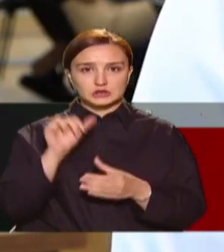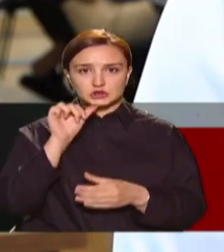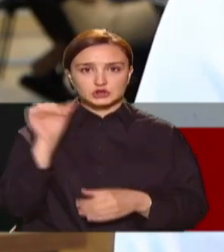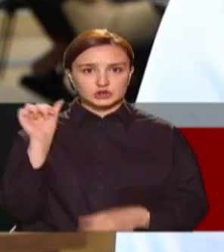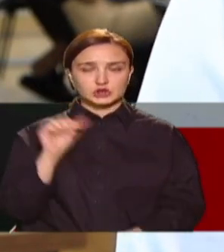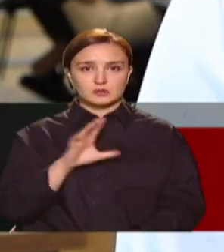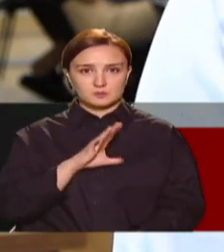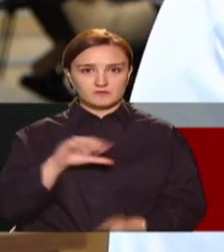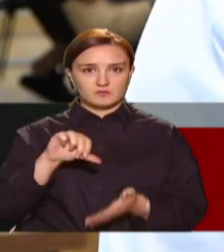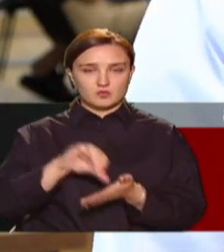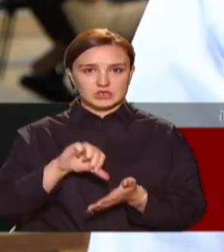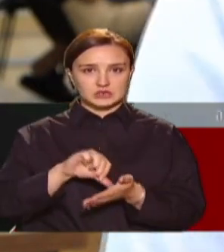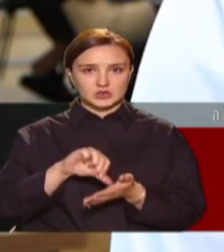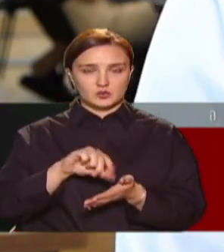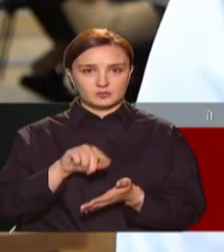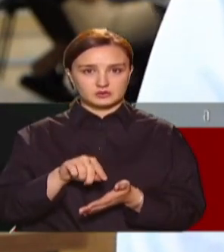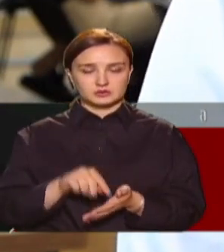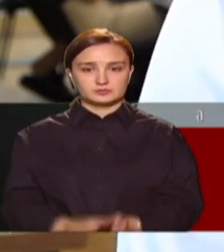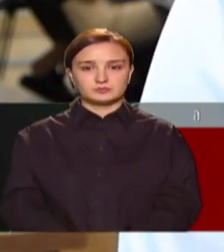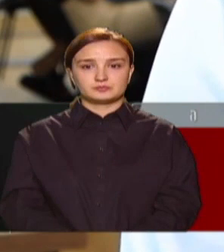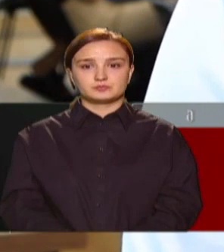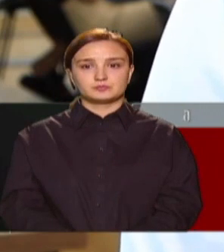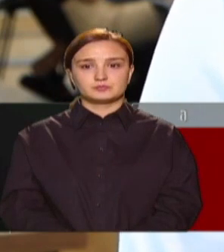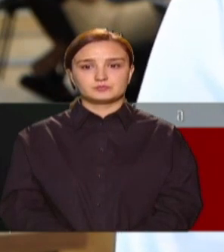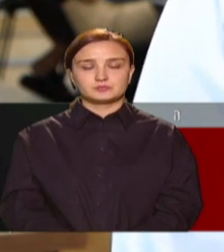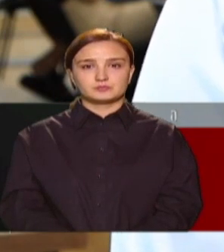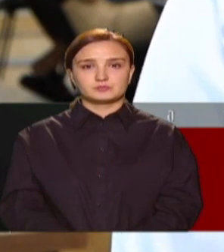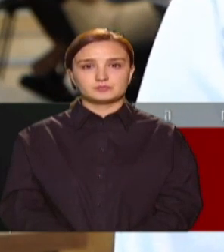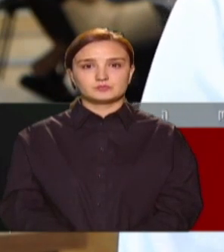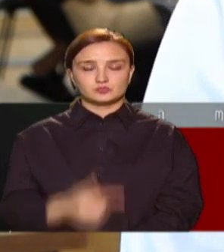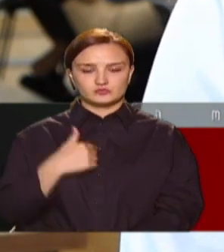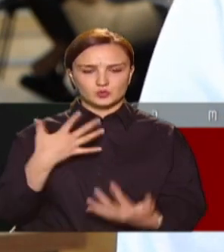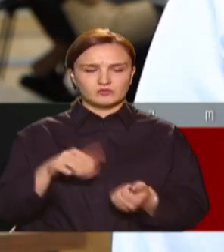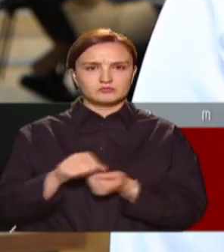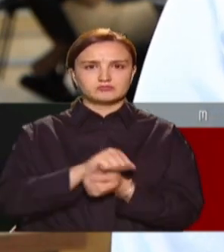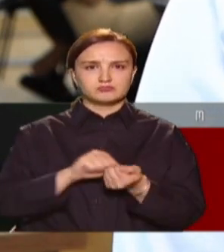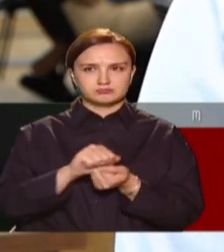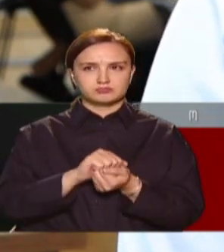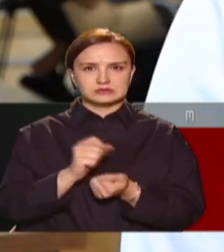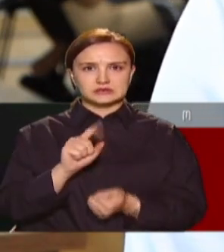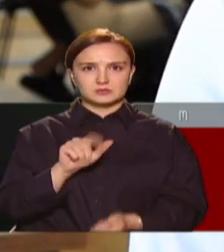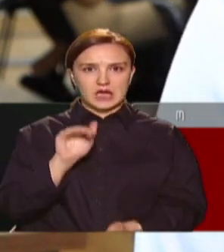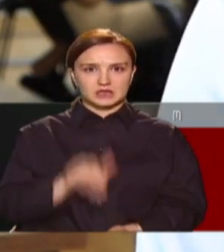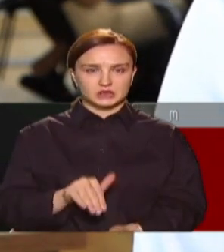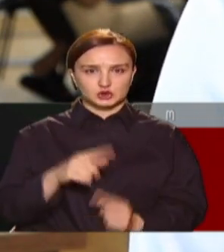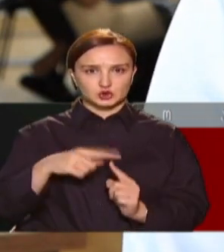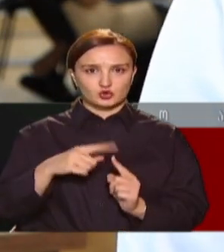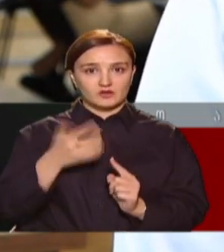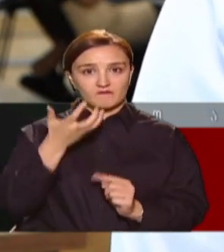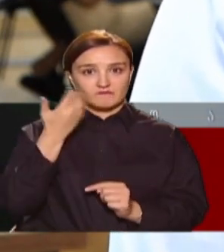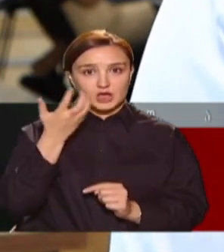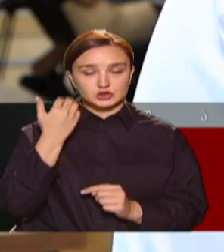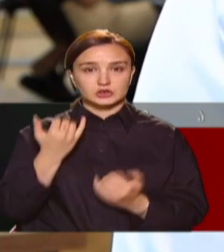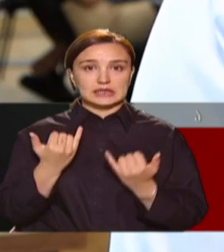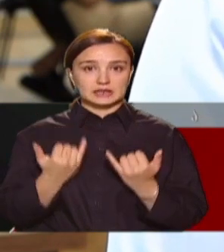და ღონისძიებაზე ღონისძიებაში მონაწილეობას გადავამუშავებ დაახლოებით 1000 ტონა ვაშლი წელსაც მსათვალთ